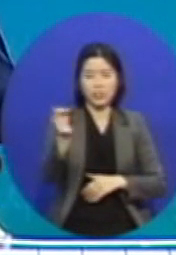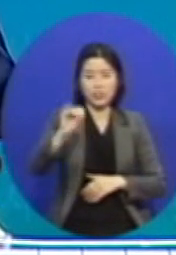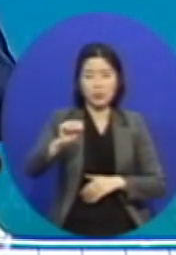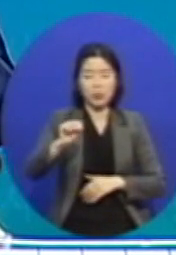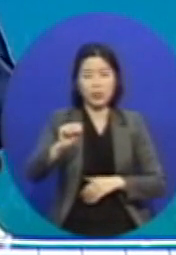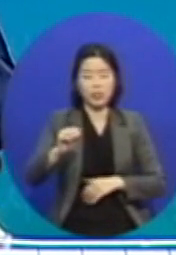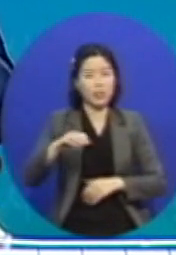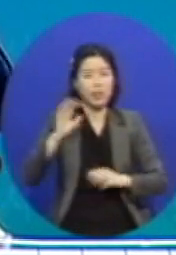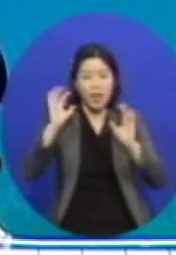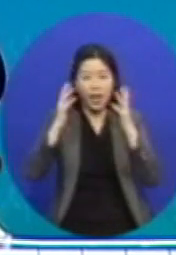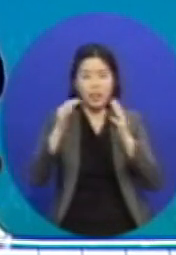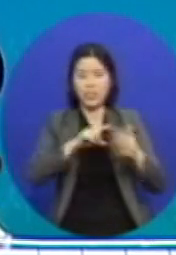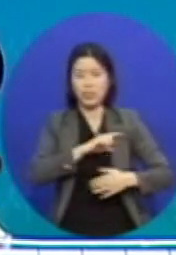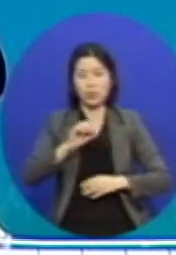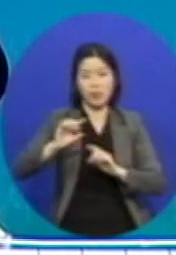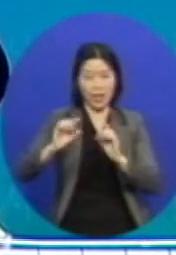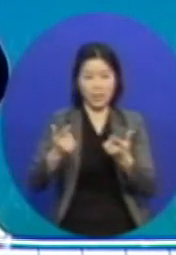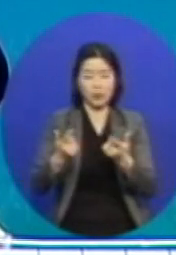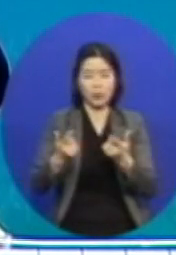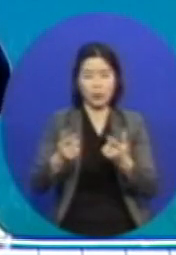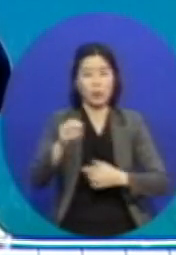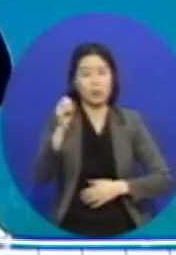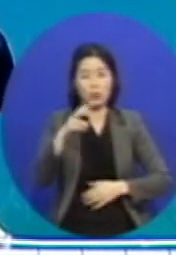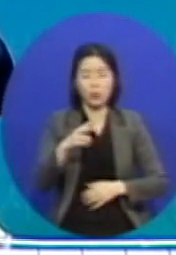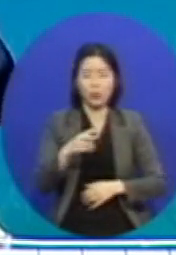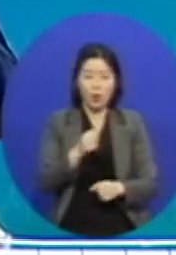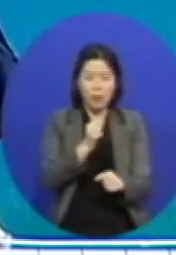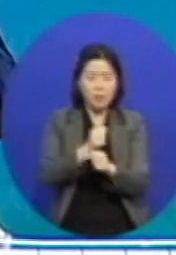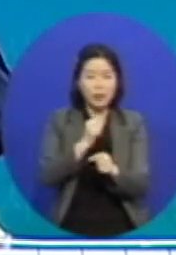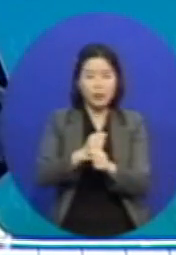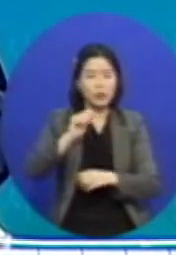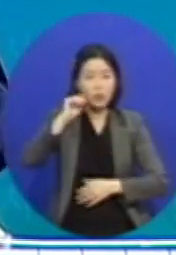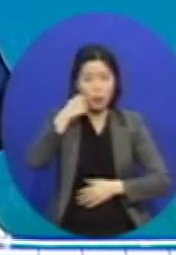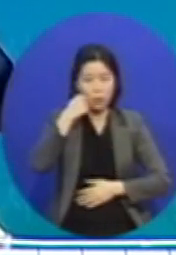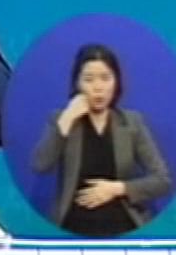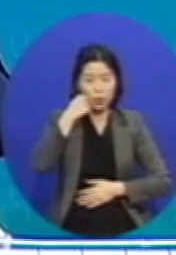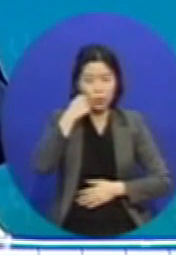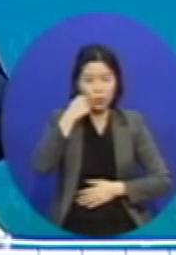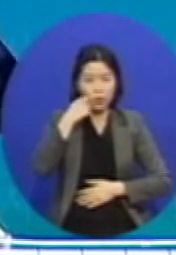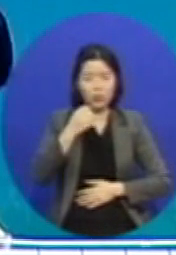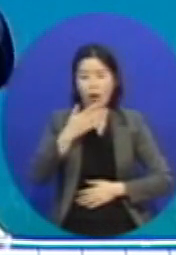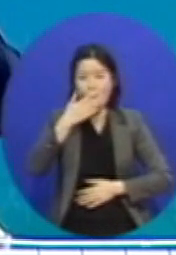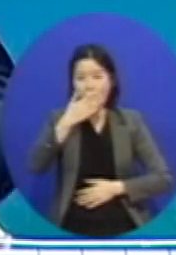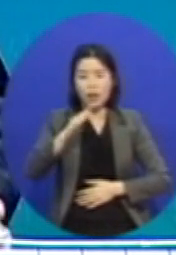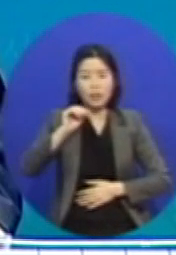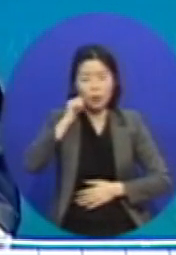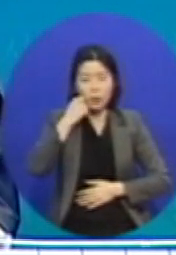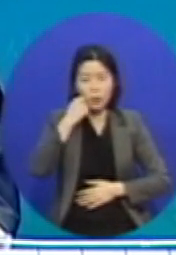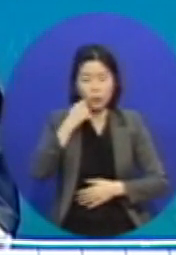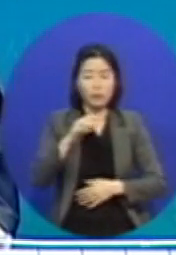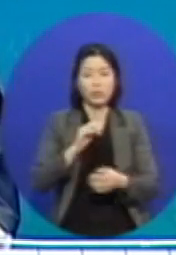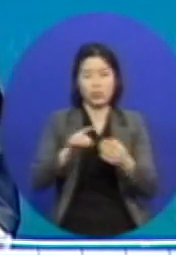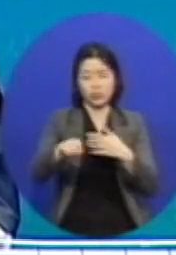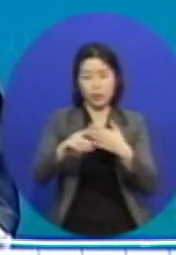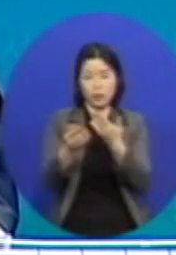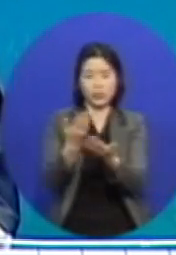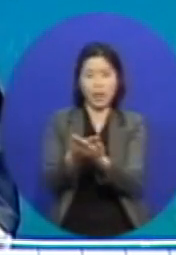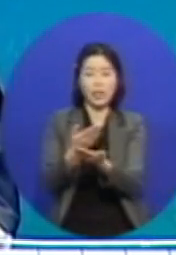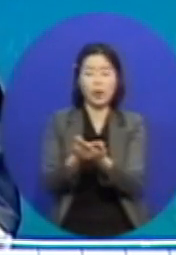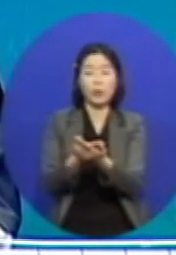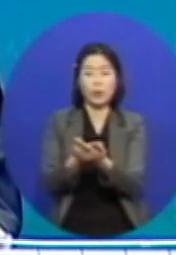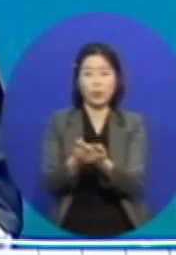이름 입니까 그러나 10억을 어떻게 마련해 요 그러니 할 수도 없는걸 자꾸 달라고 제가 요구를 하면